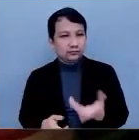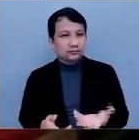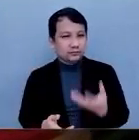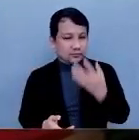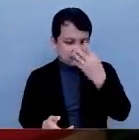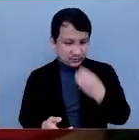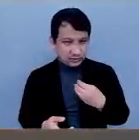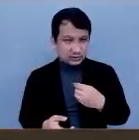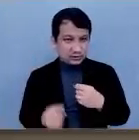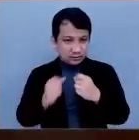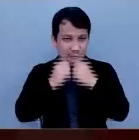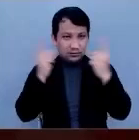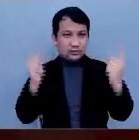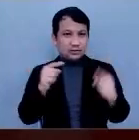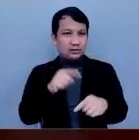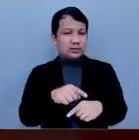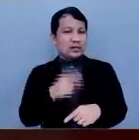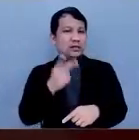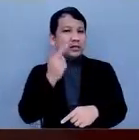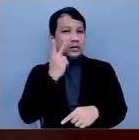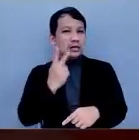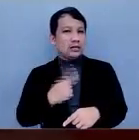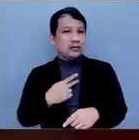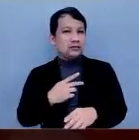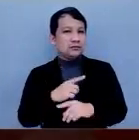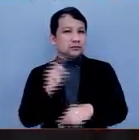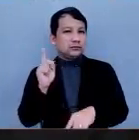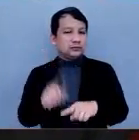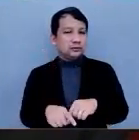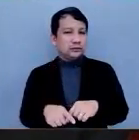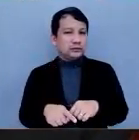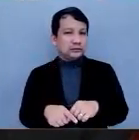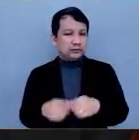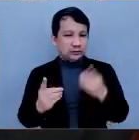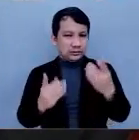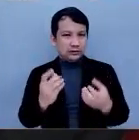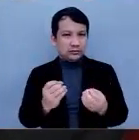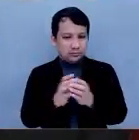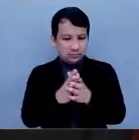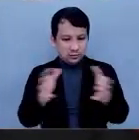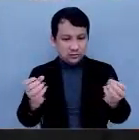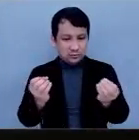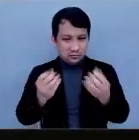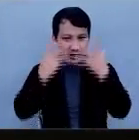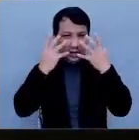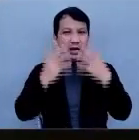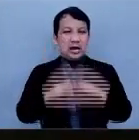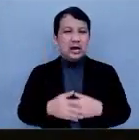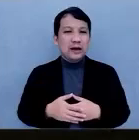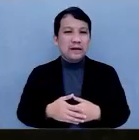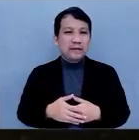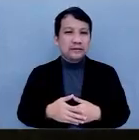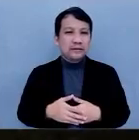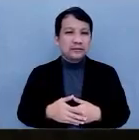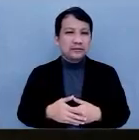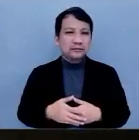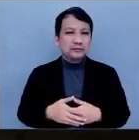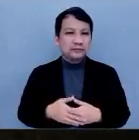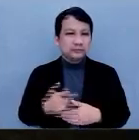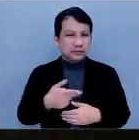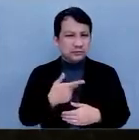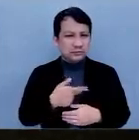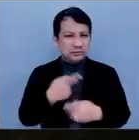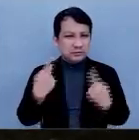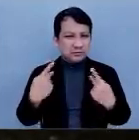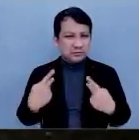ako, nagugulat na lang ako. Hindi naman napuruan ang driver dahil bumukas ang airbag ng sasakyan. Yun nga lang, iniindan